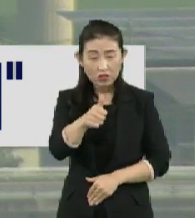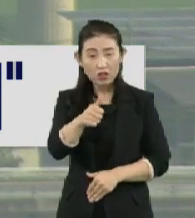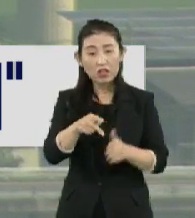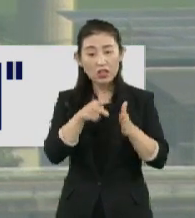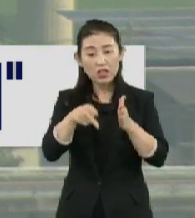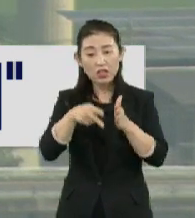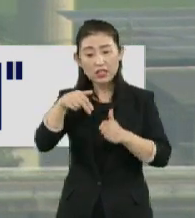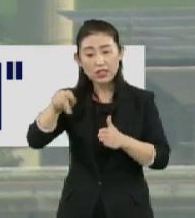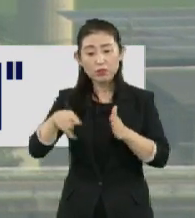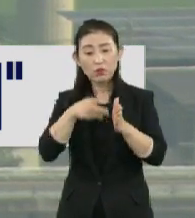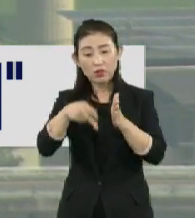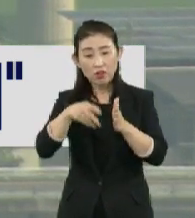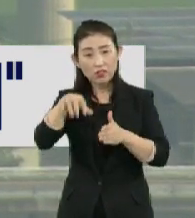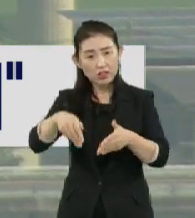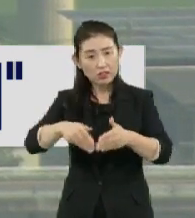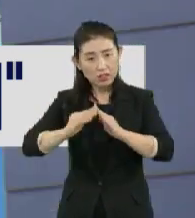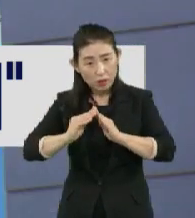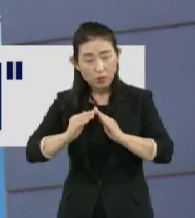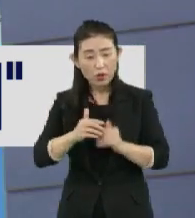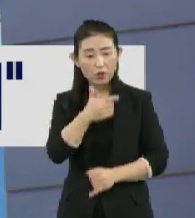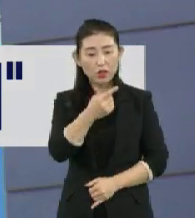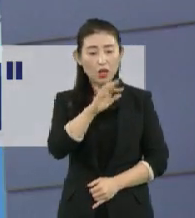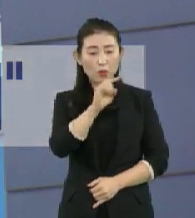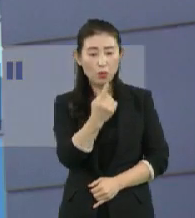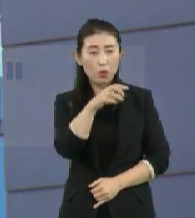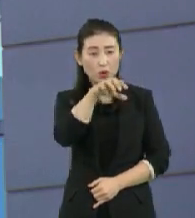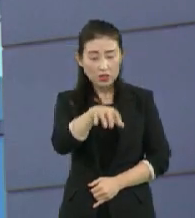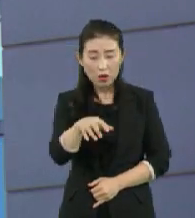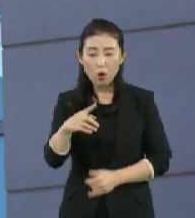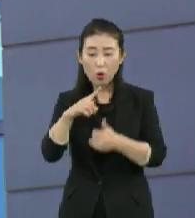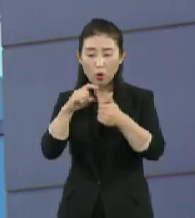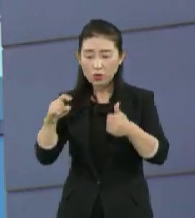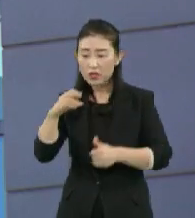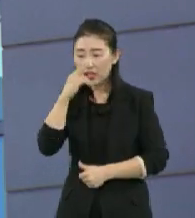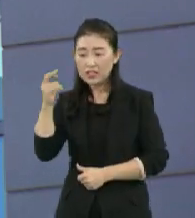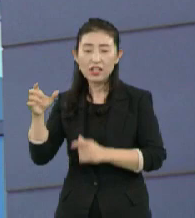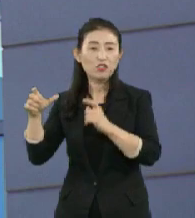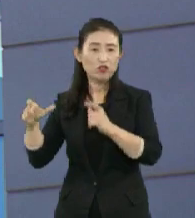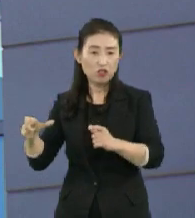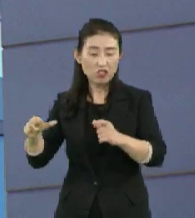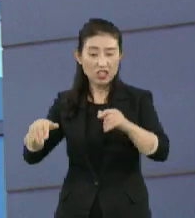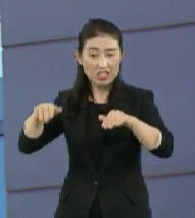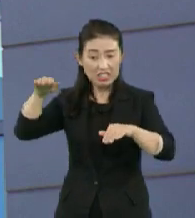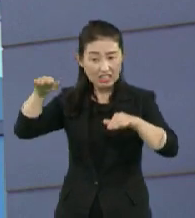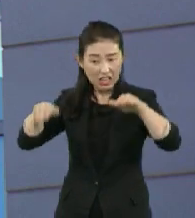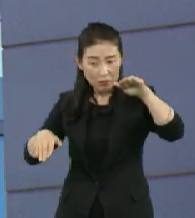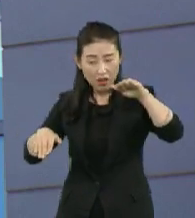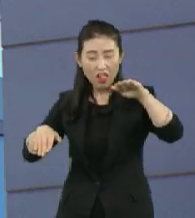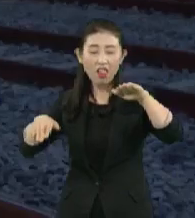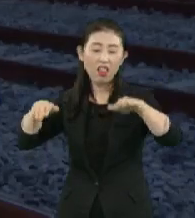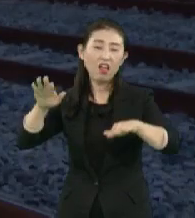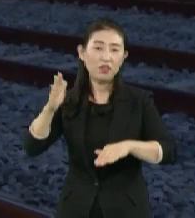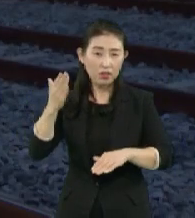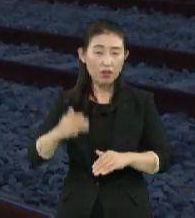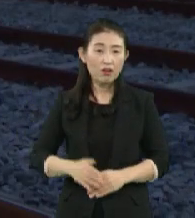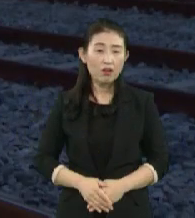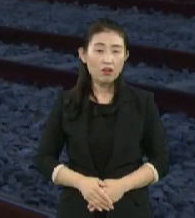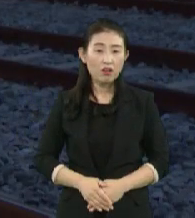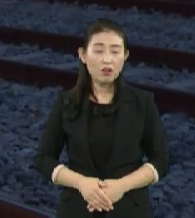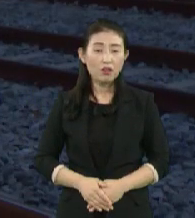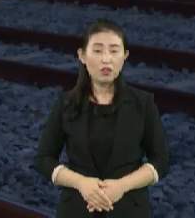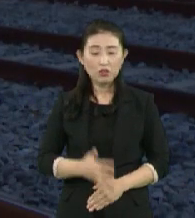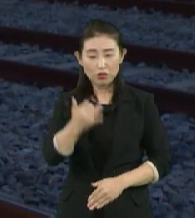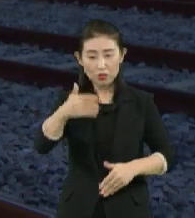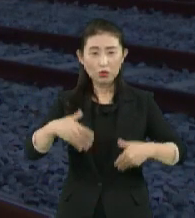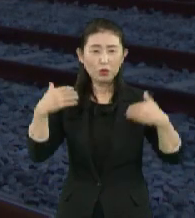삽교 역사가 신설되면 내포신도시 에서 의 홍성과 예산 사이의 불균형이 해소 될 것이라며 역사 설치를